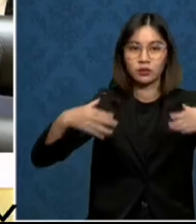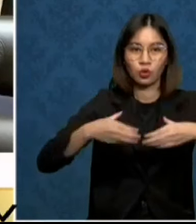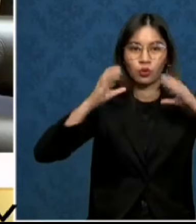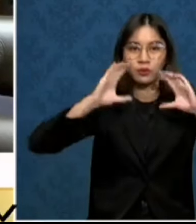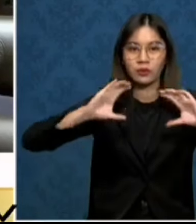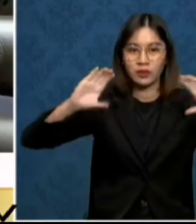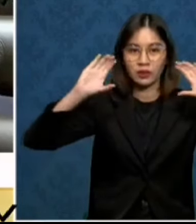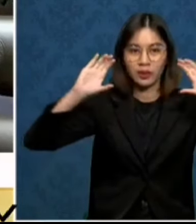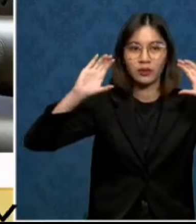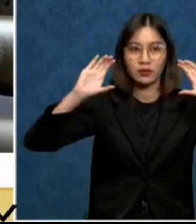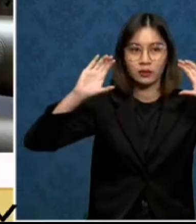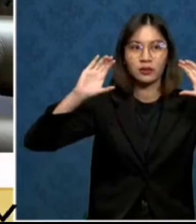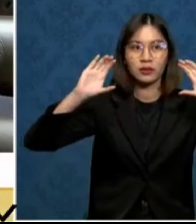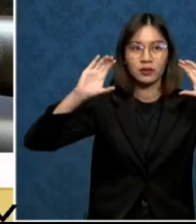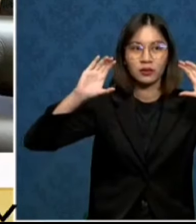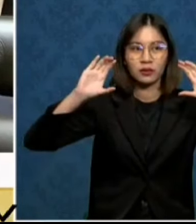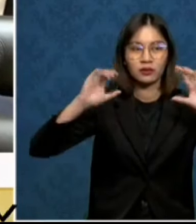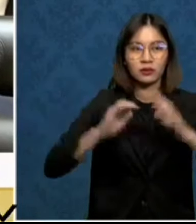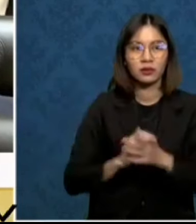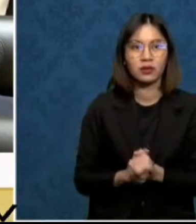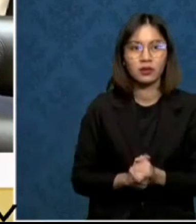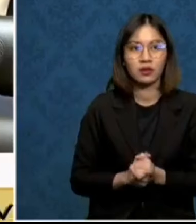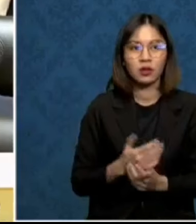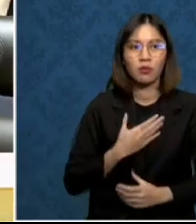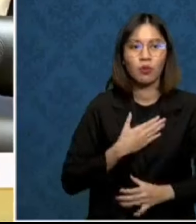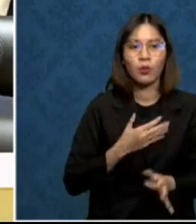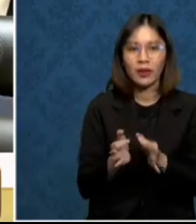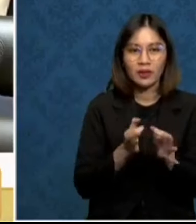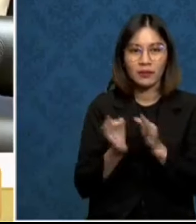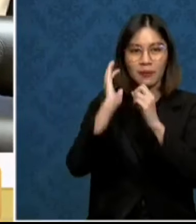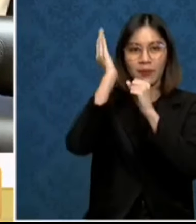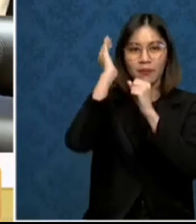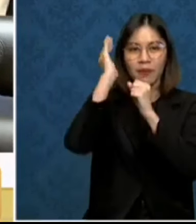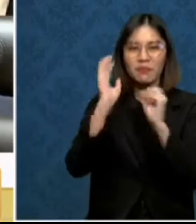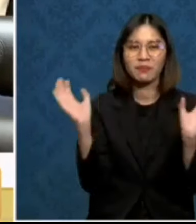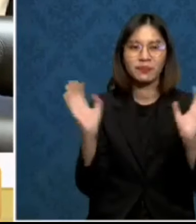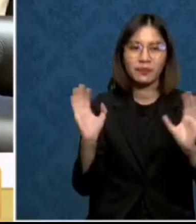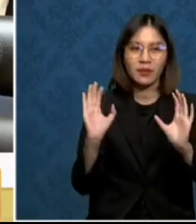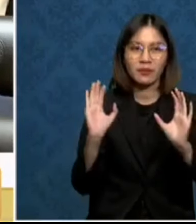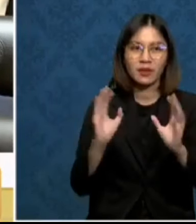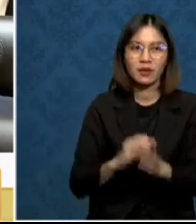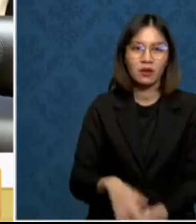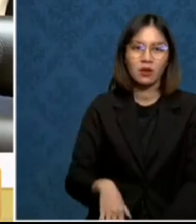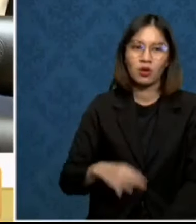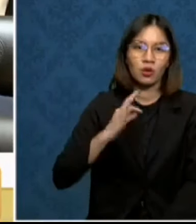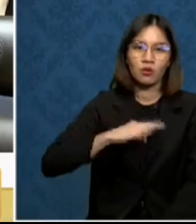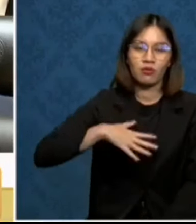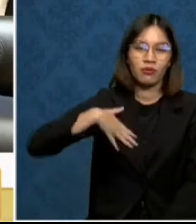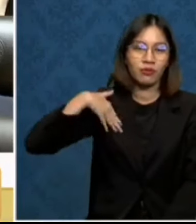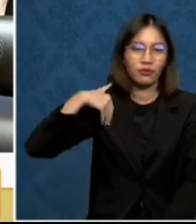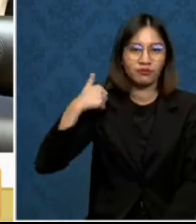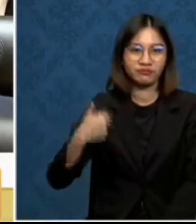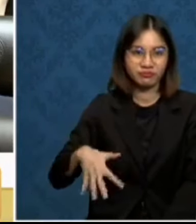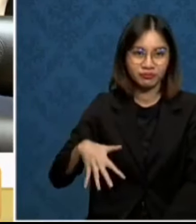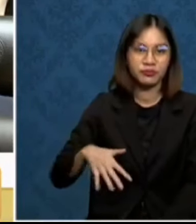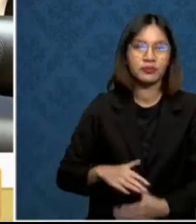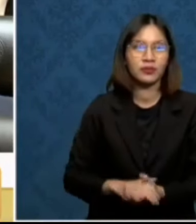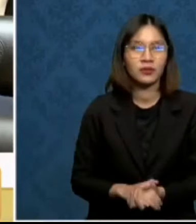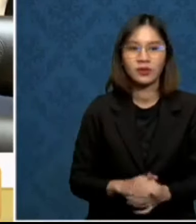รัฐบาลผมไม่สะสาธยายแล้วครับบอกตรงๆว่าสุดเหยจริงๆ